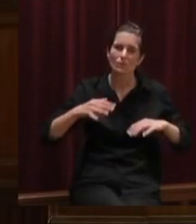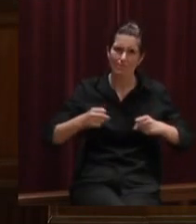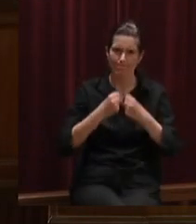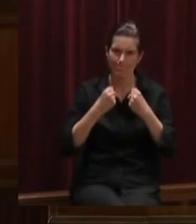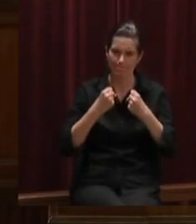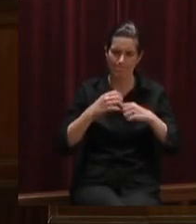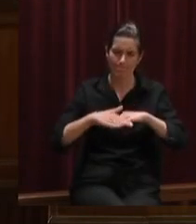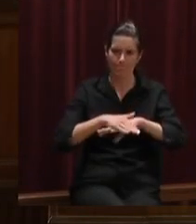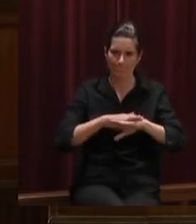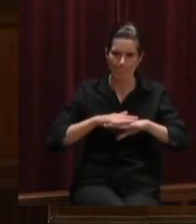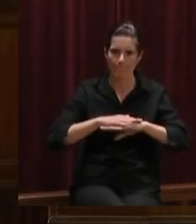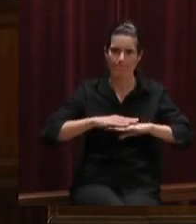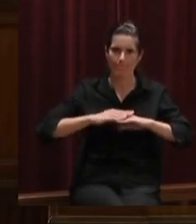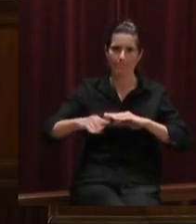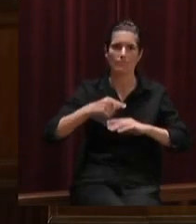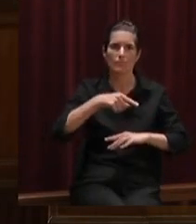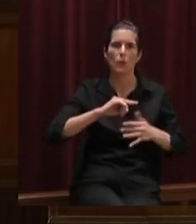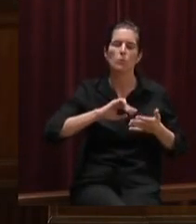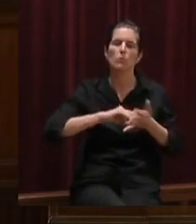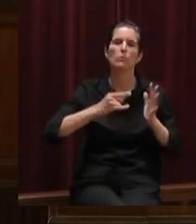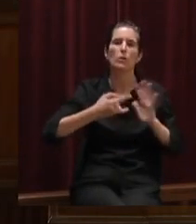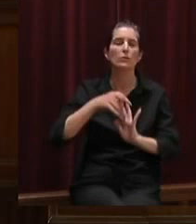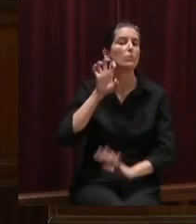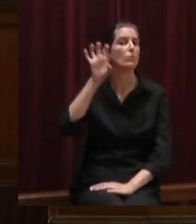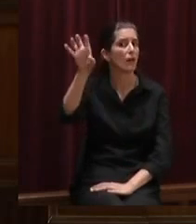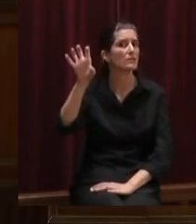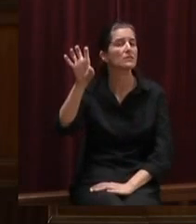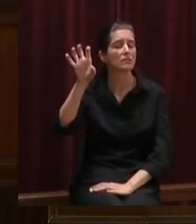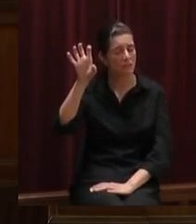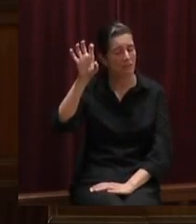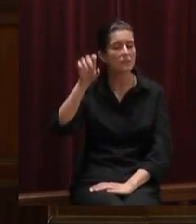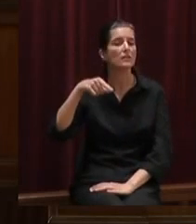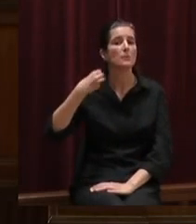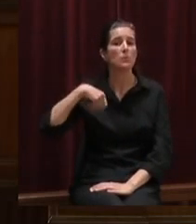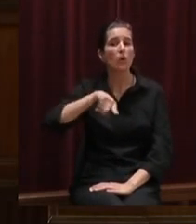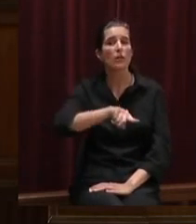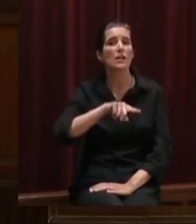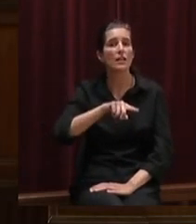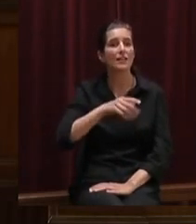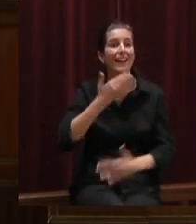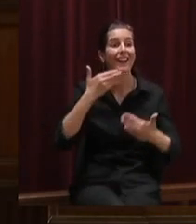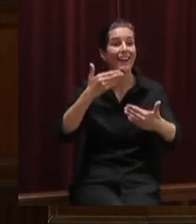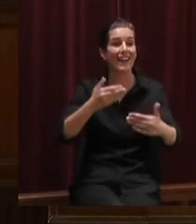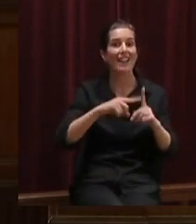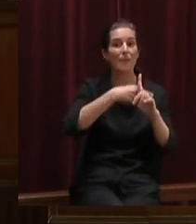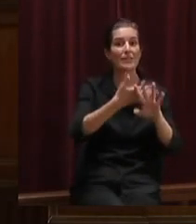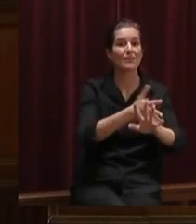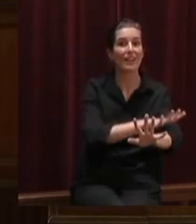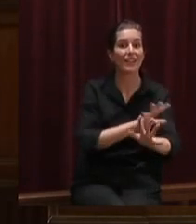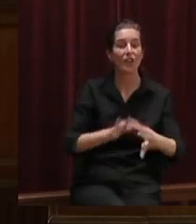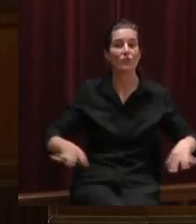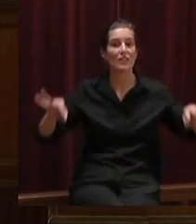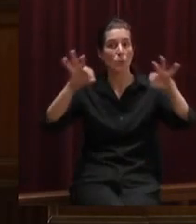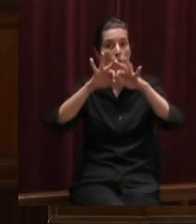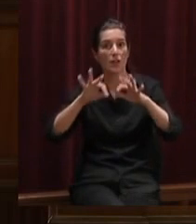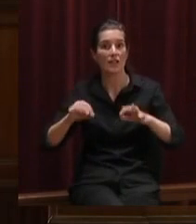de país, amb un full de ruta clar, pactat, que ara s'actualitza amb els nous acords signats per Més per Mallorca, Unides